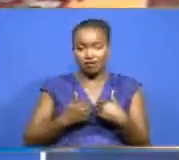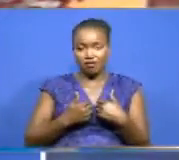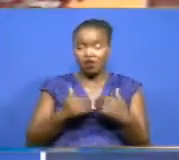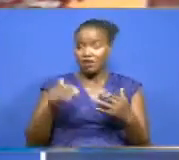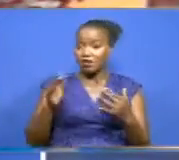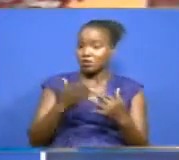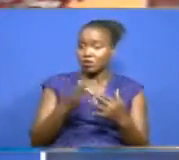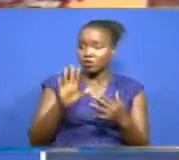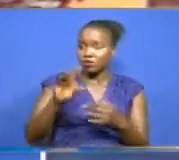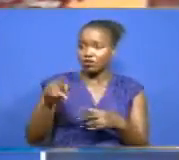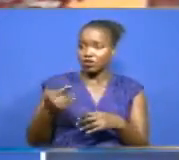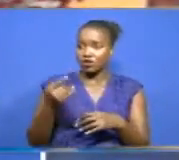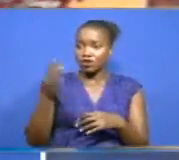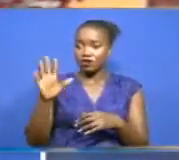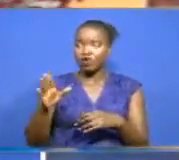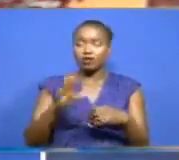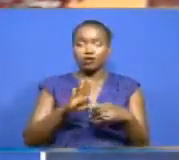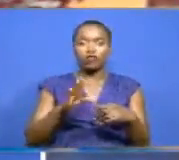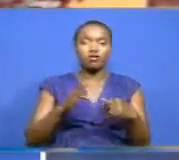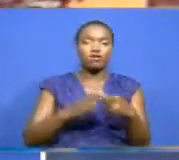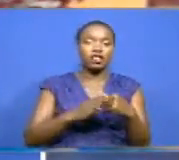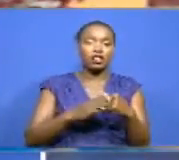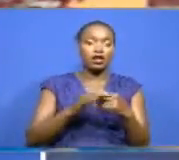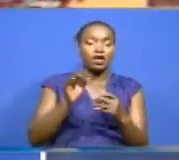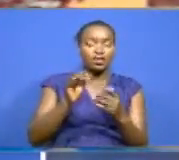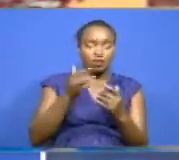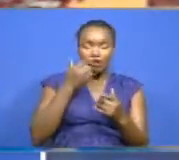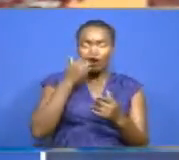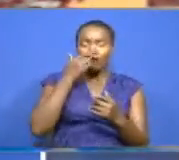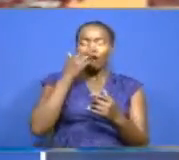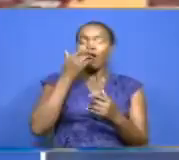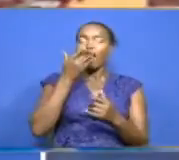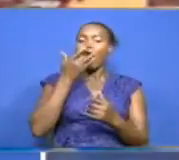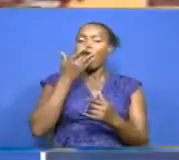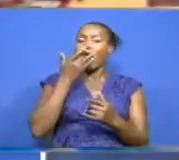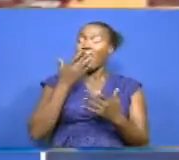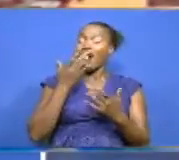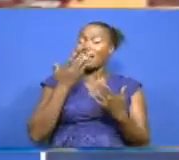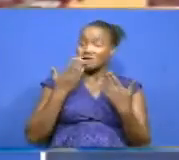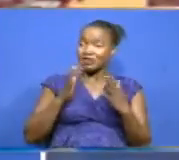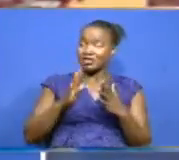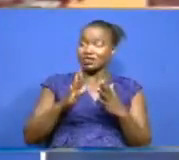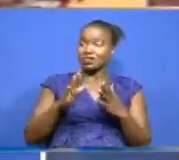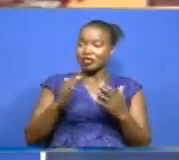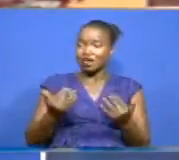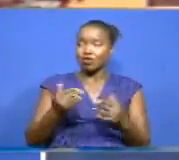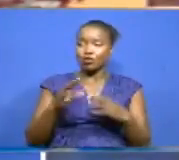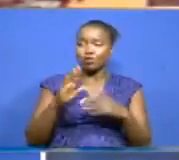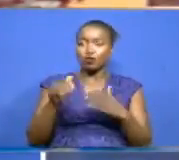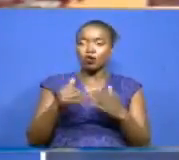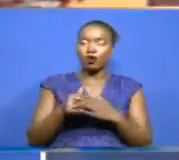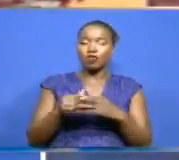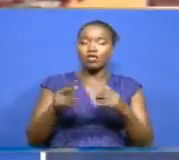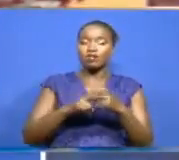sampuli 5559 zilizopimwa, na kufikisha jumla ya visa vilivyothibitishwa kuwa